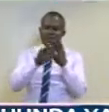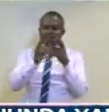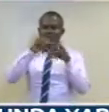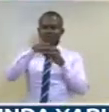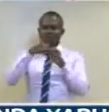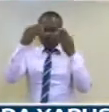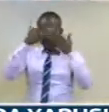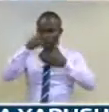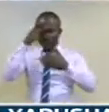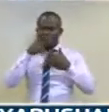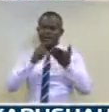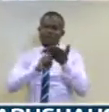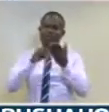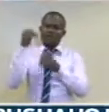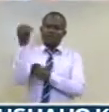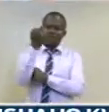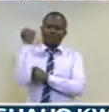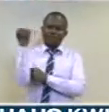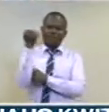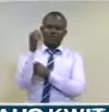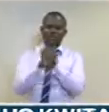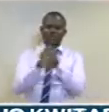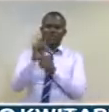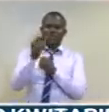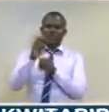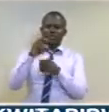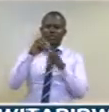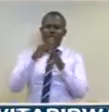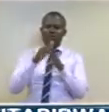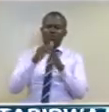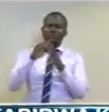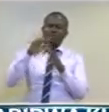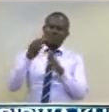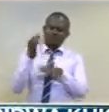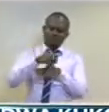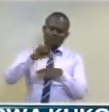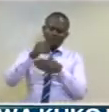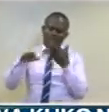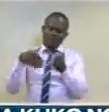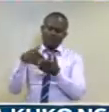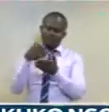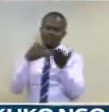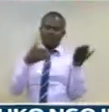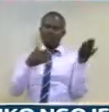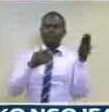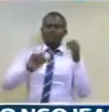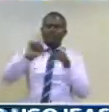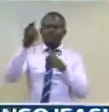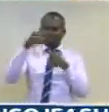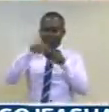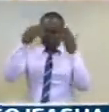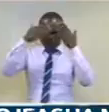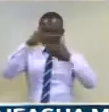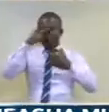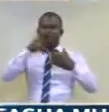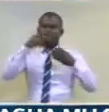w'ababyeyi bifashishije n'imihigo mu karere ka Kicukiro imidugudu itatu yahize iyindi mu bikorwa by'umugoroba w'ababyeyi ku isonga haje umugoroba w'ababyeyi